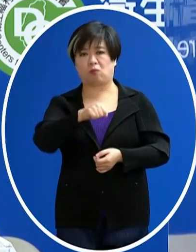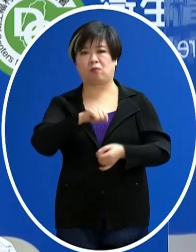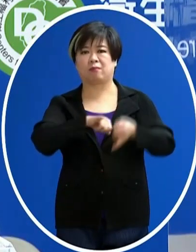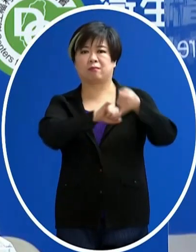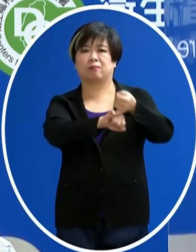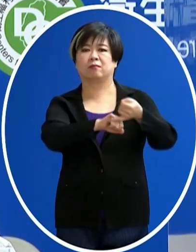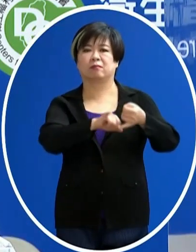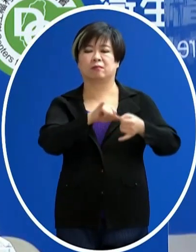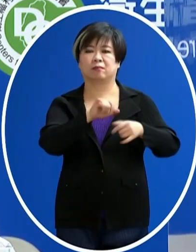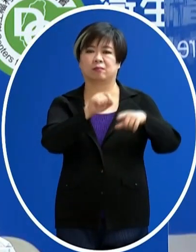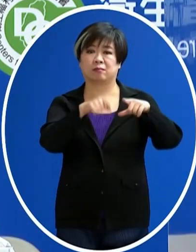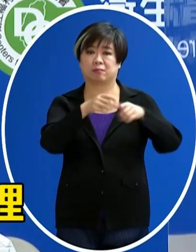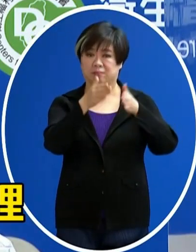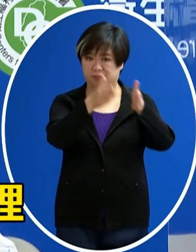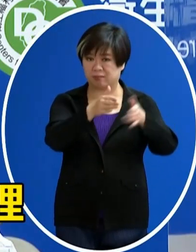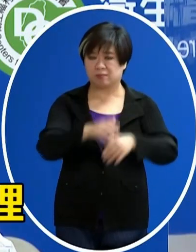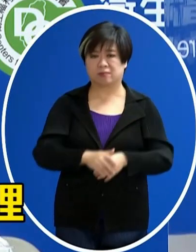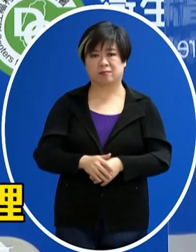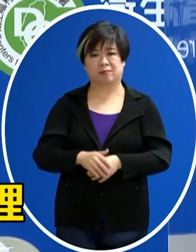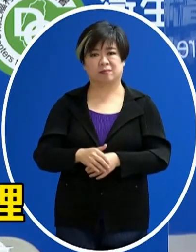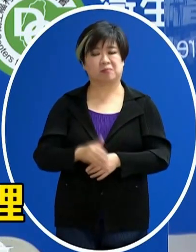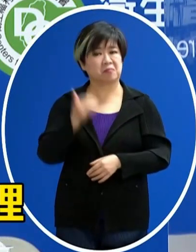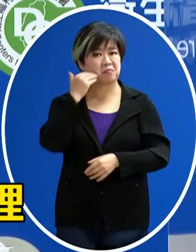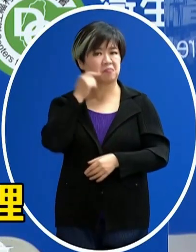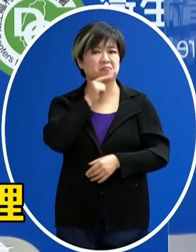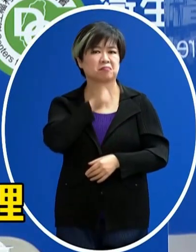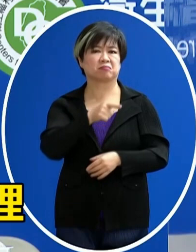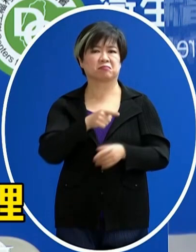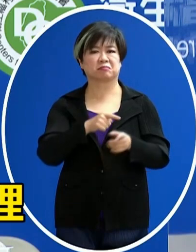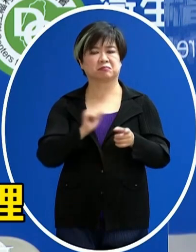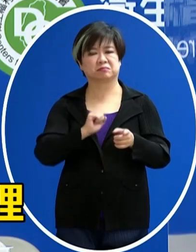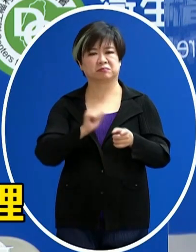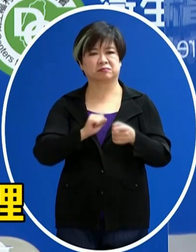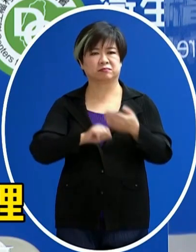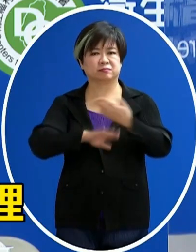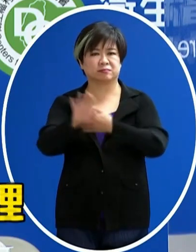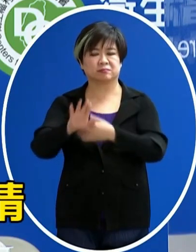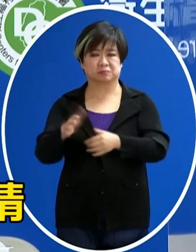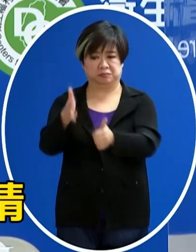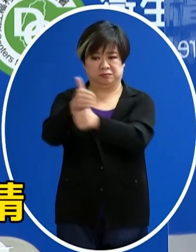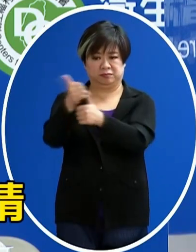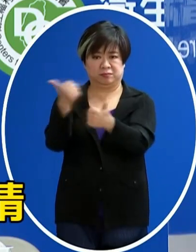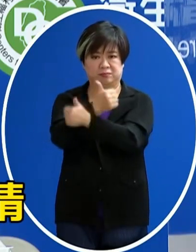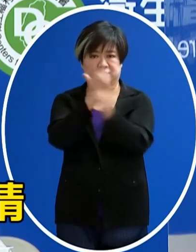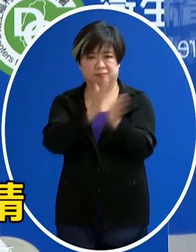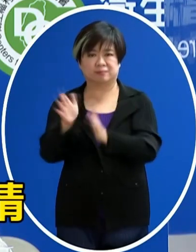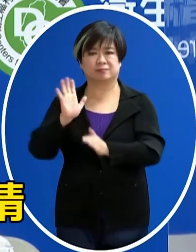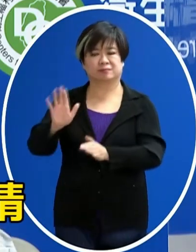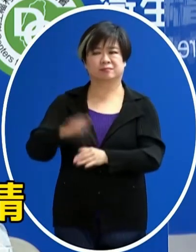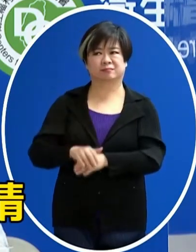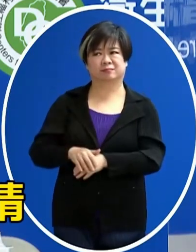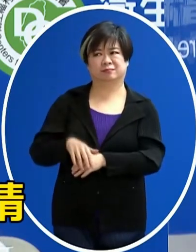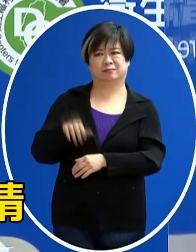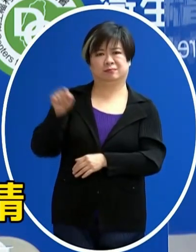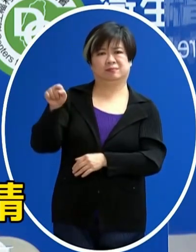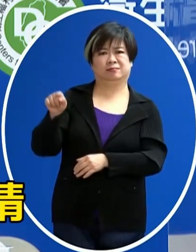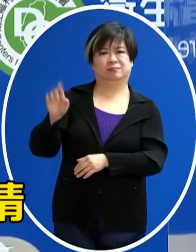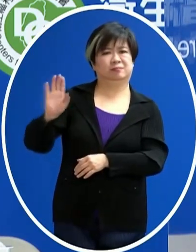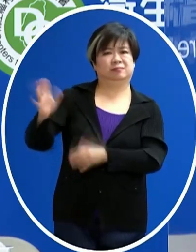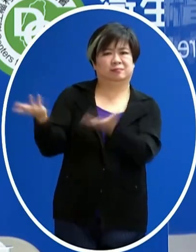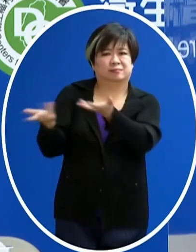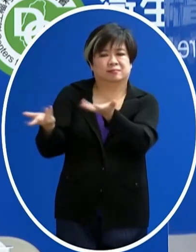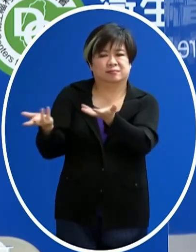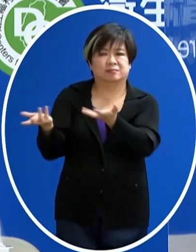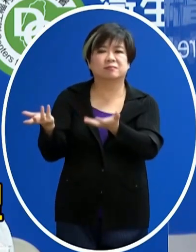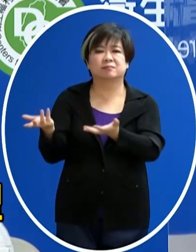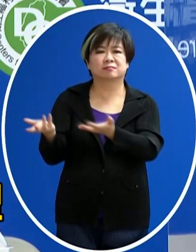啦，对，然后他说他这个有跟别人有总代理，那总代理就总代理的事情啦，啊，就